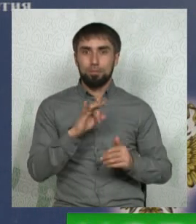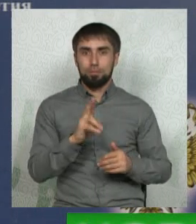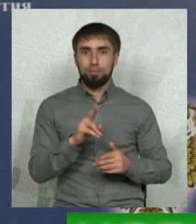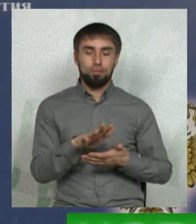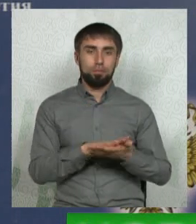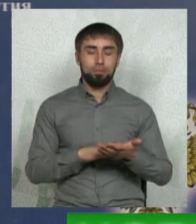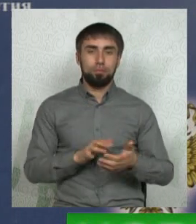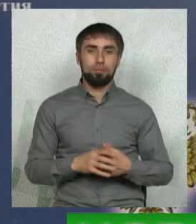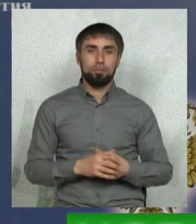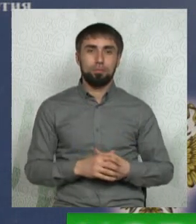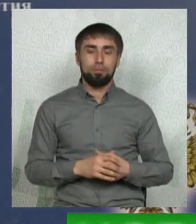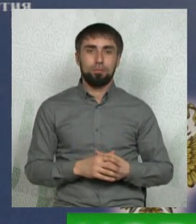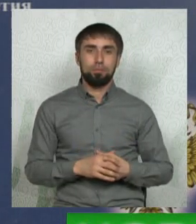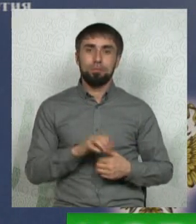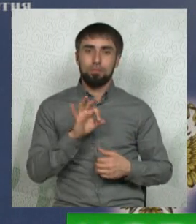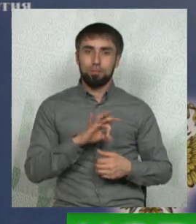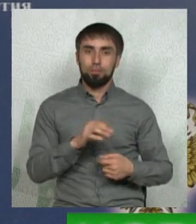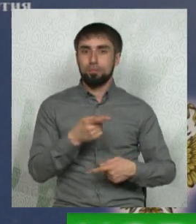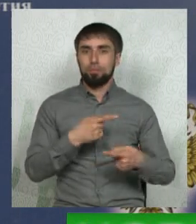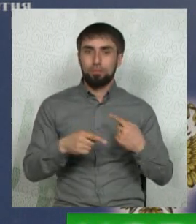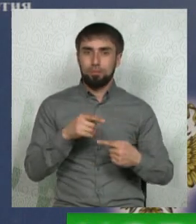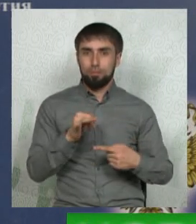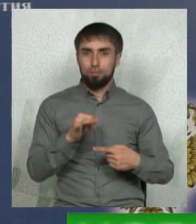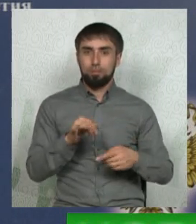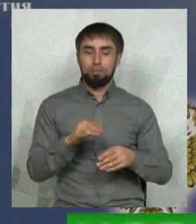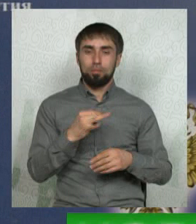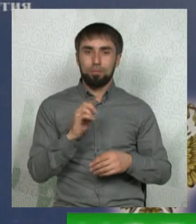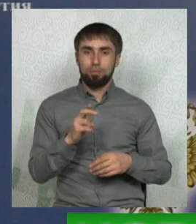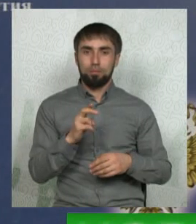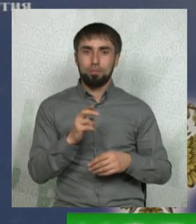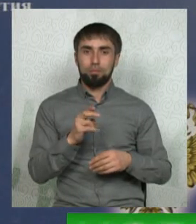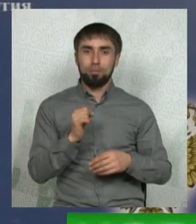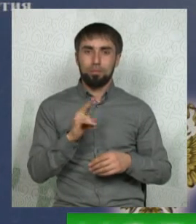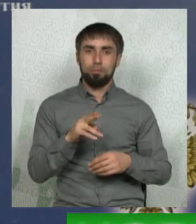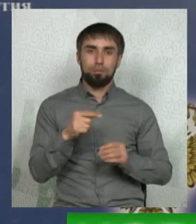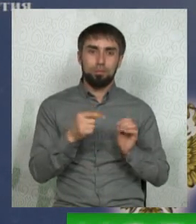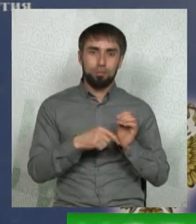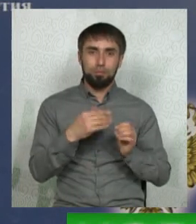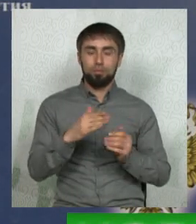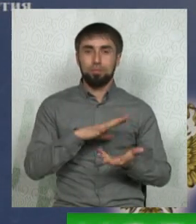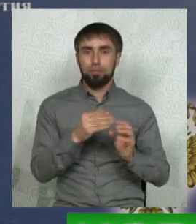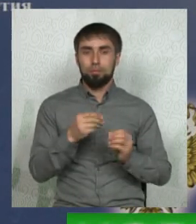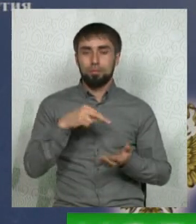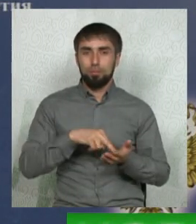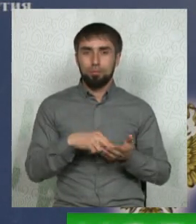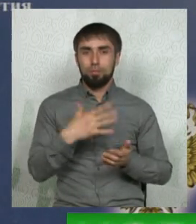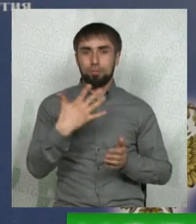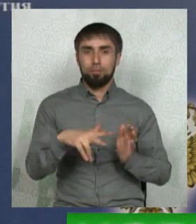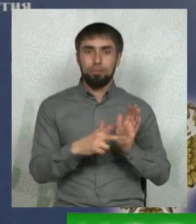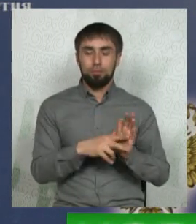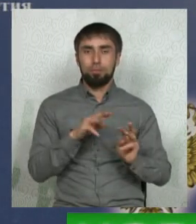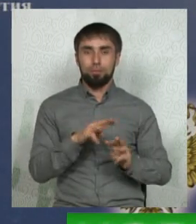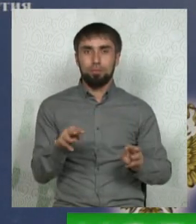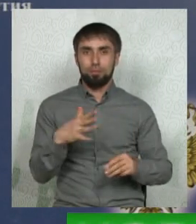заявлений о возмещении, в том числе о возмещении ущерба, причиненного актами коррупции, на общую сумму 58